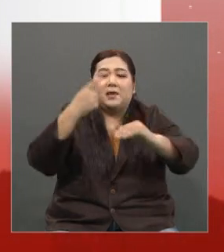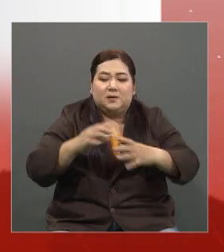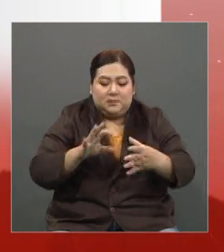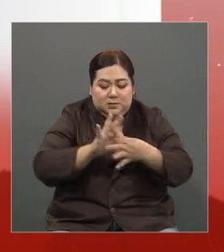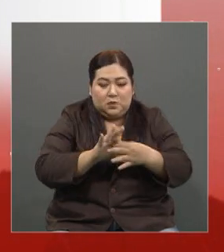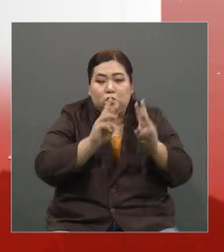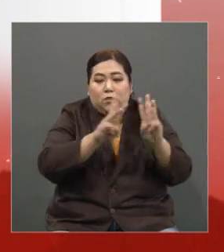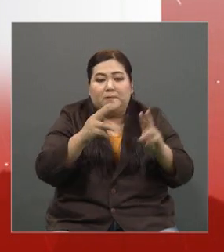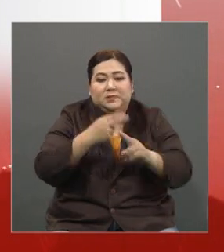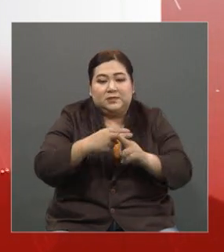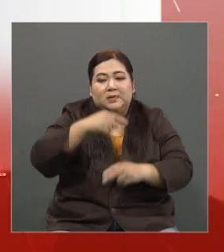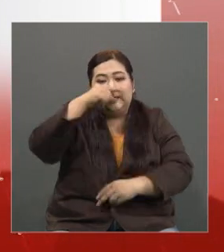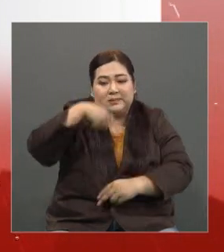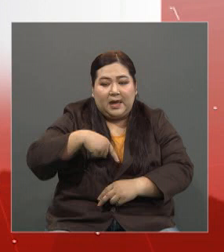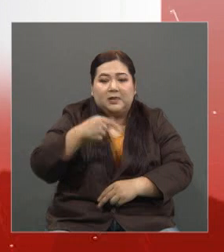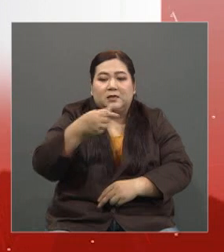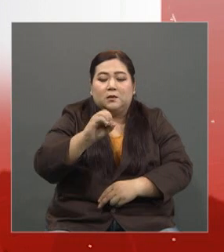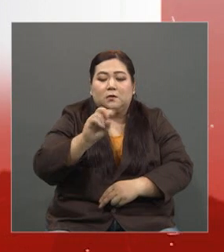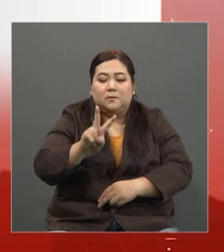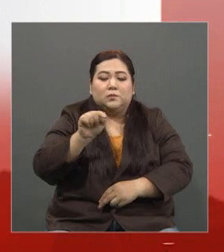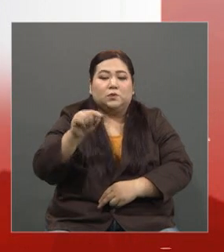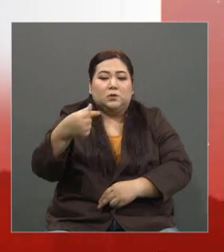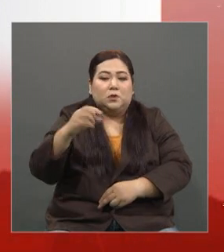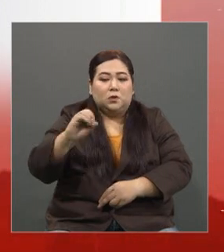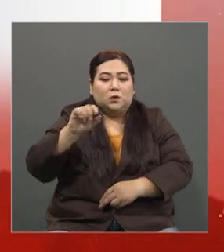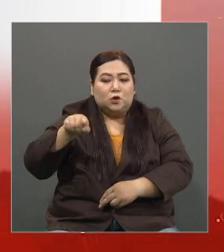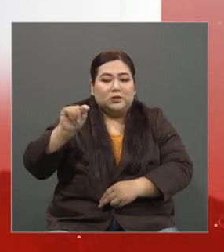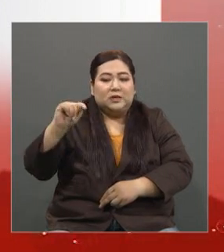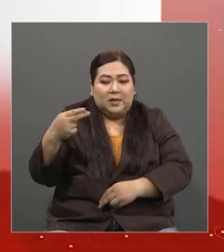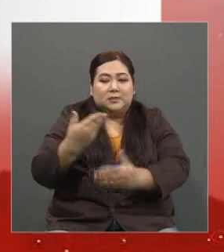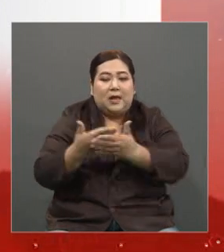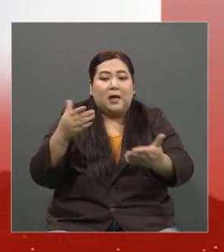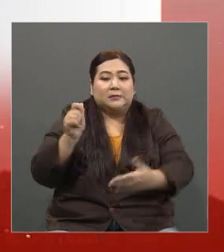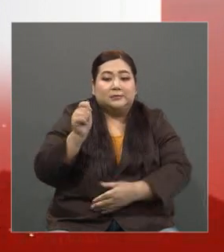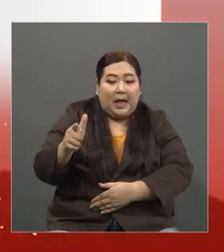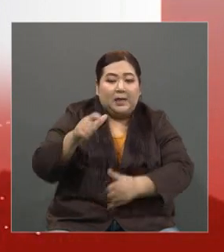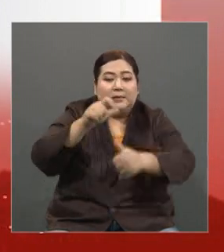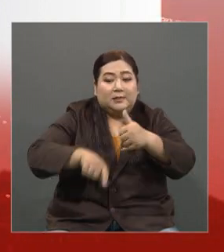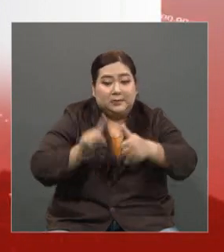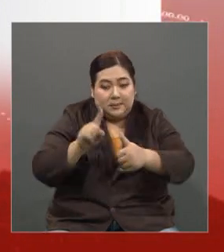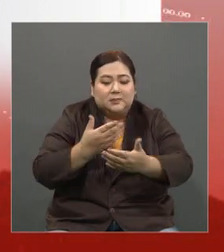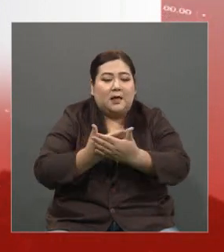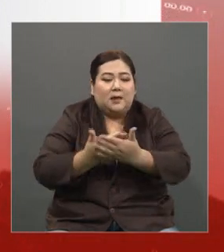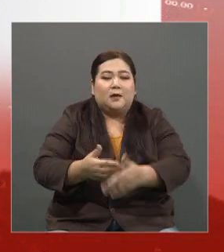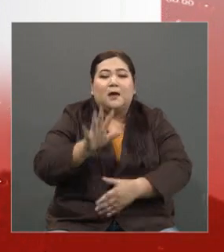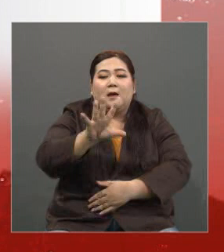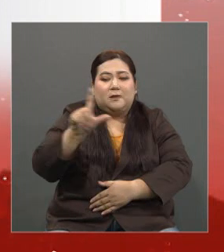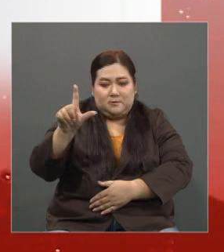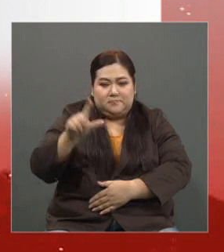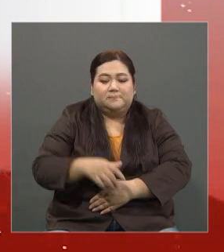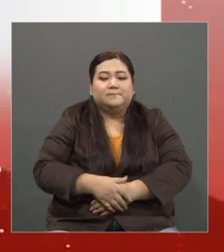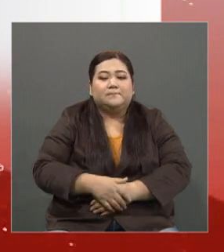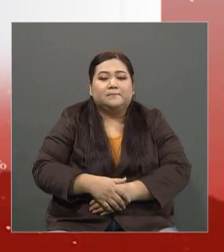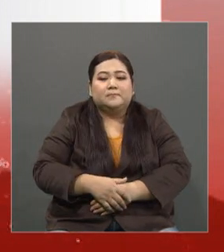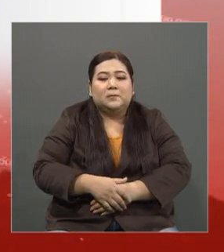วงเงิน 1 งาน ราคา 5,000 บาทจ้าง